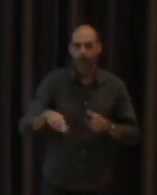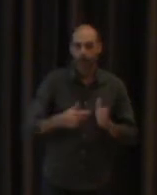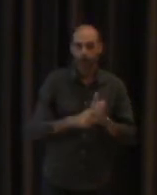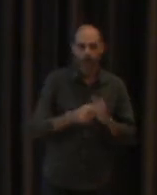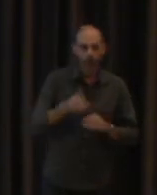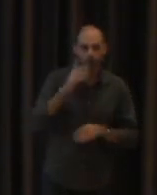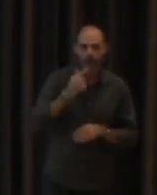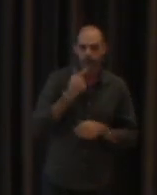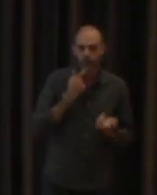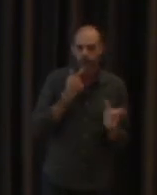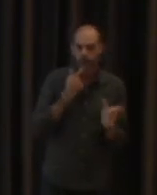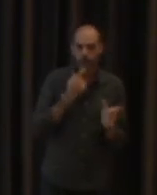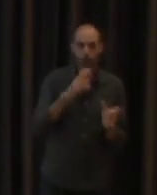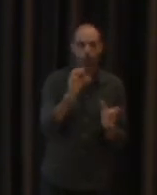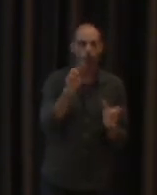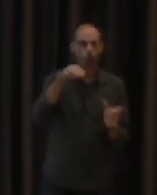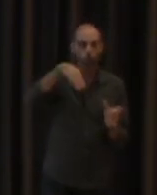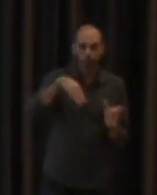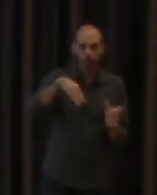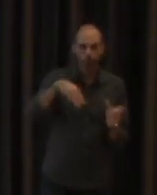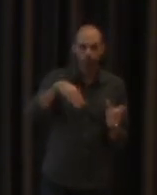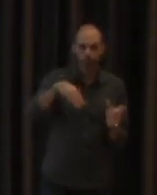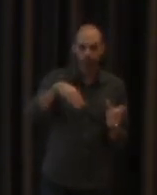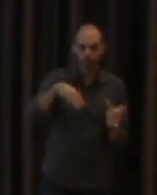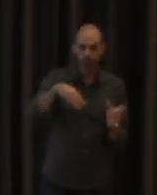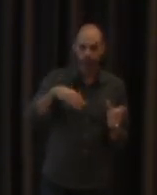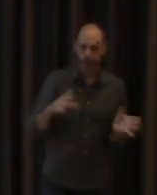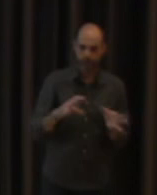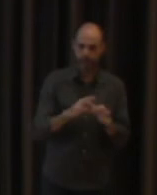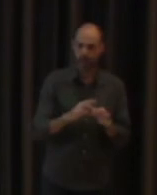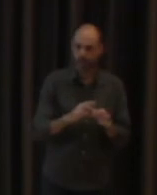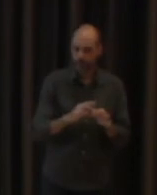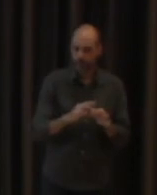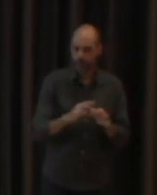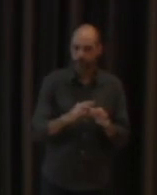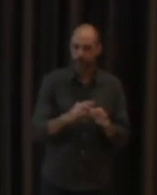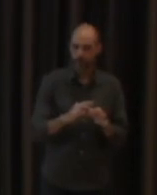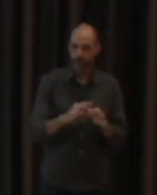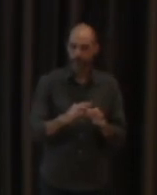la preposició llatina cum incorporada, i això és per alguna cosa.